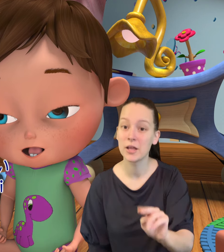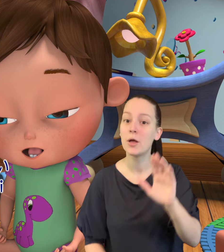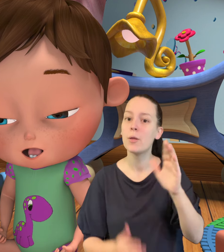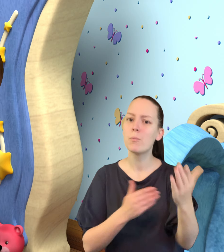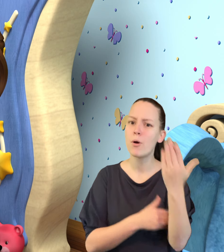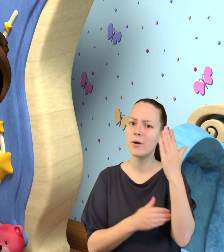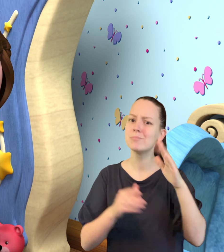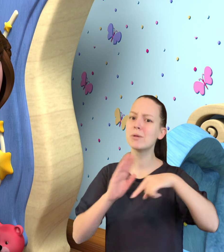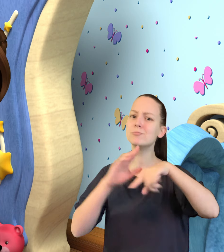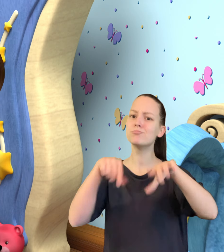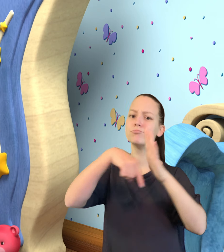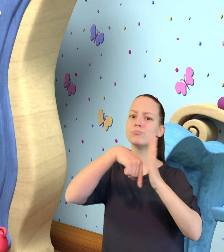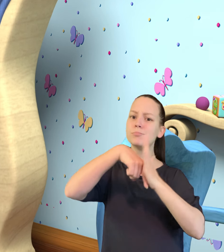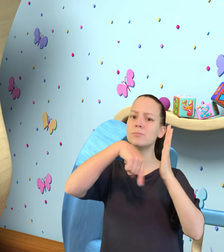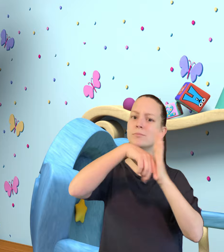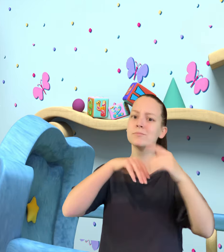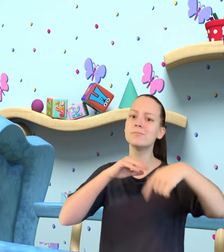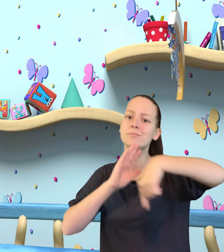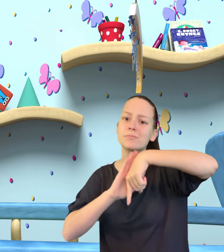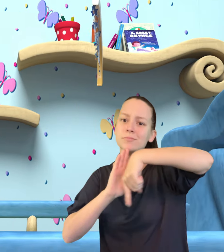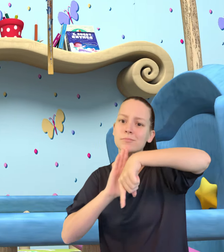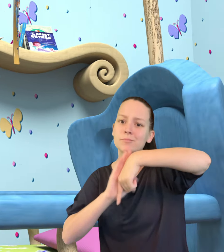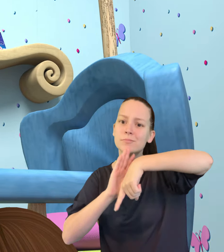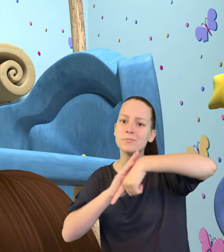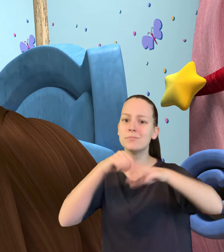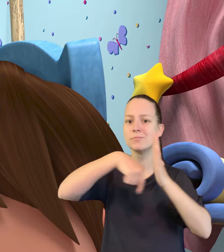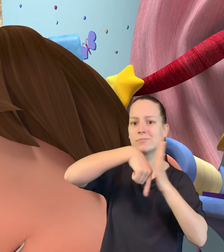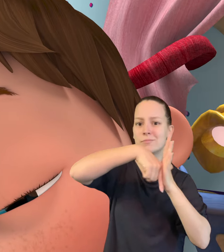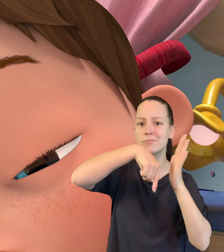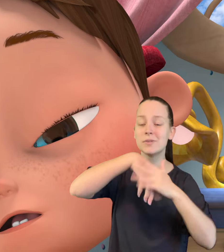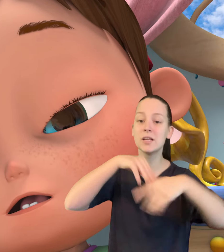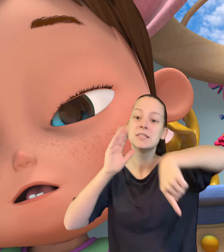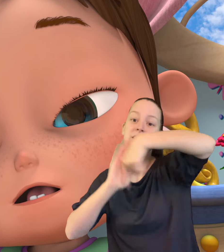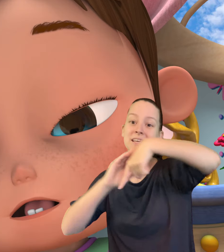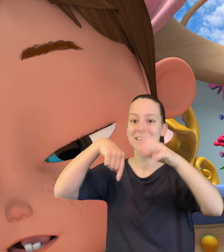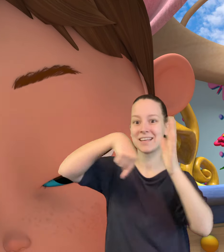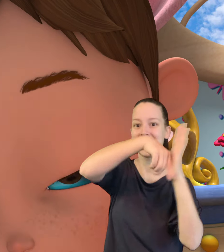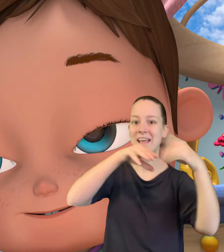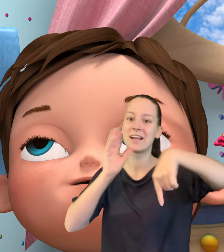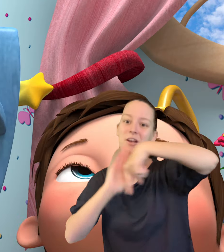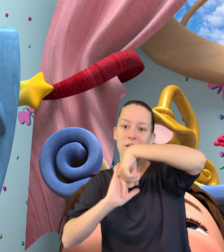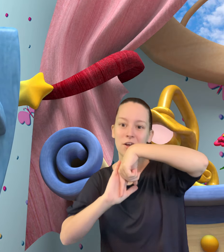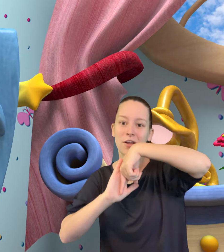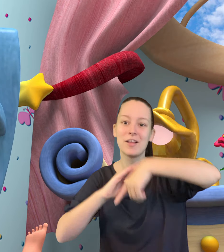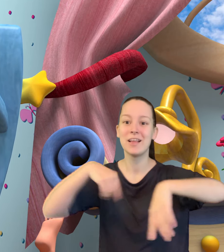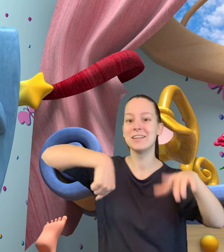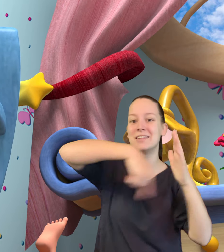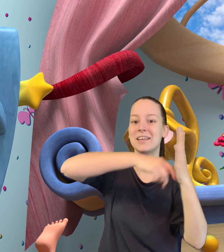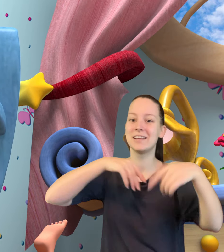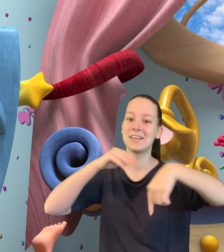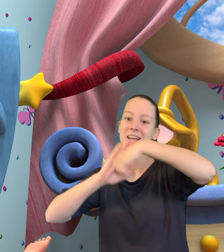なさい朝の金がなっているよディンディンドン